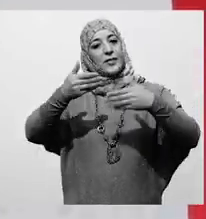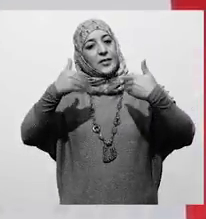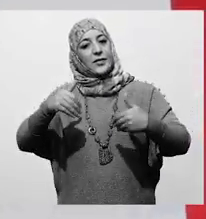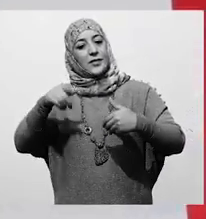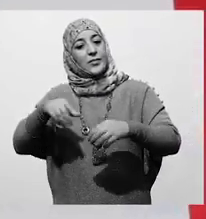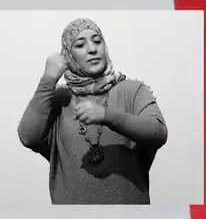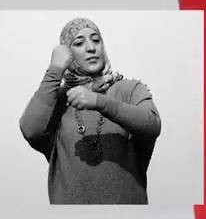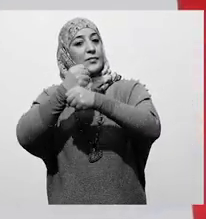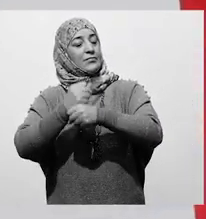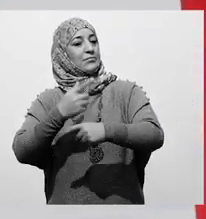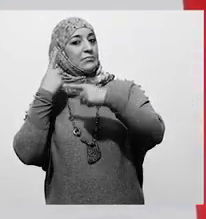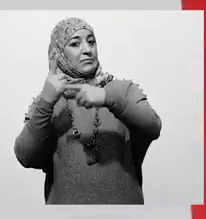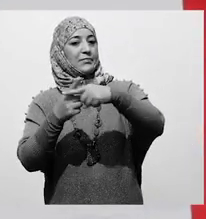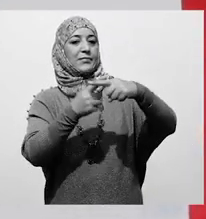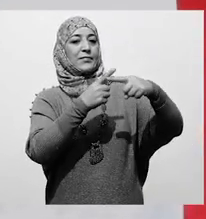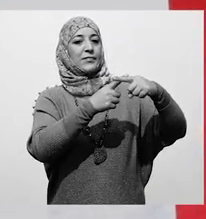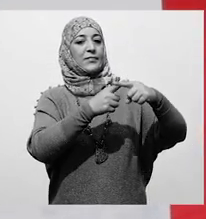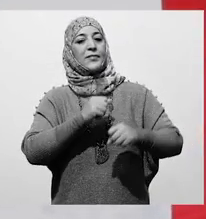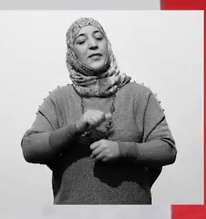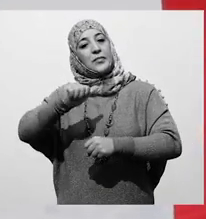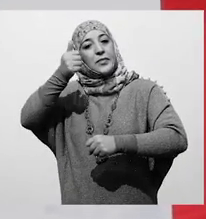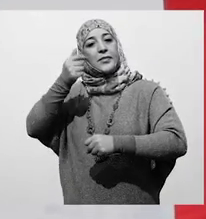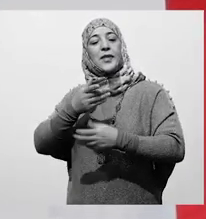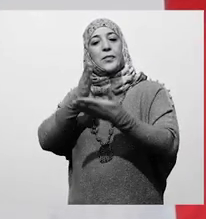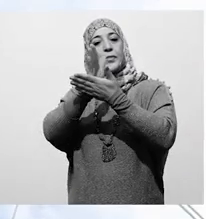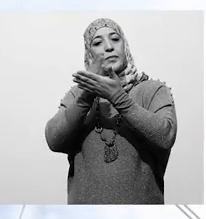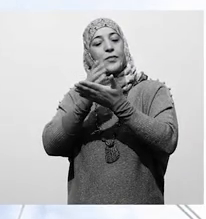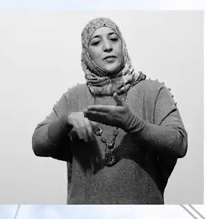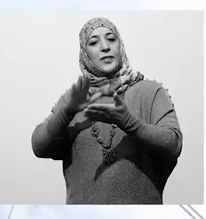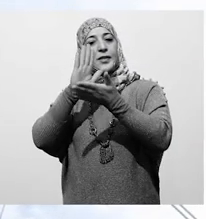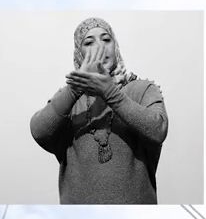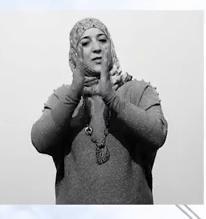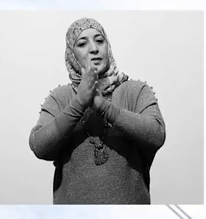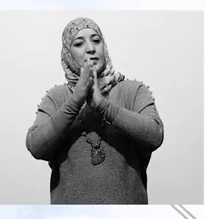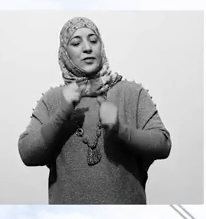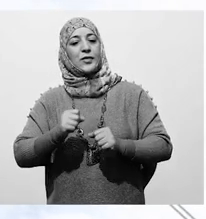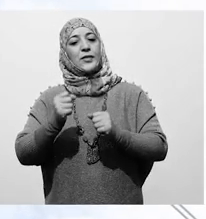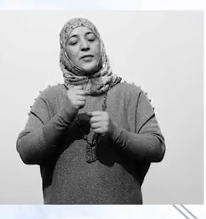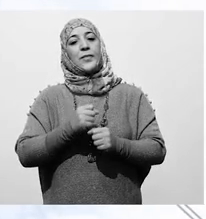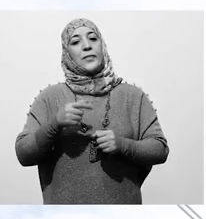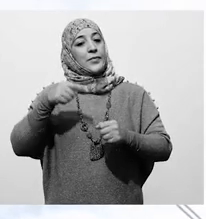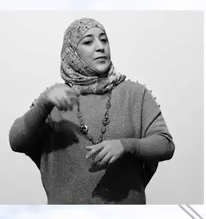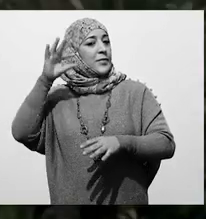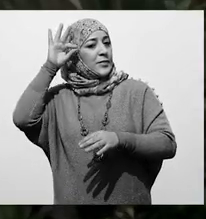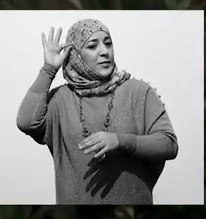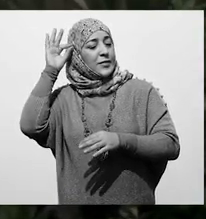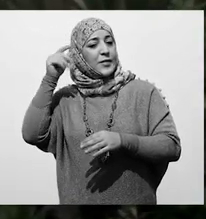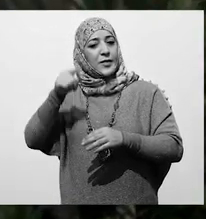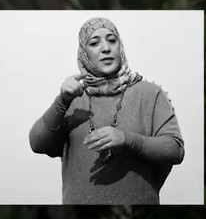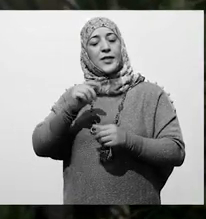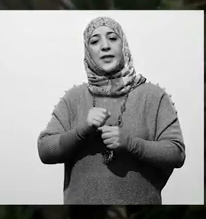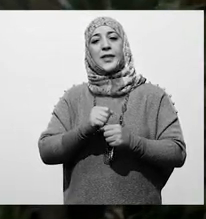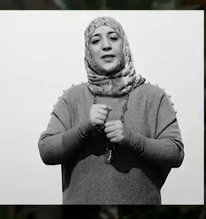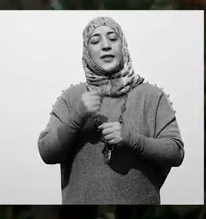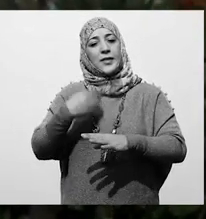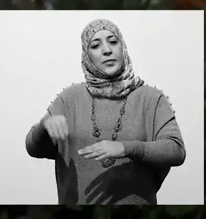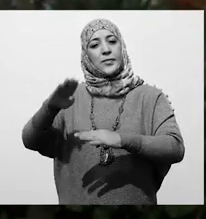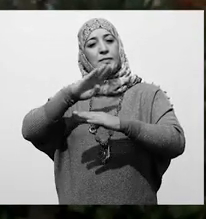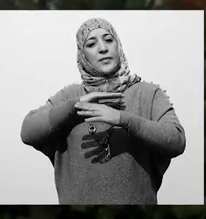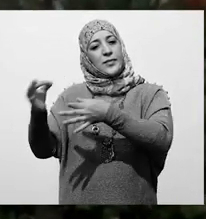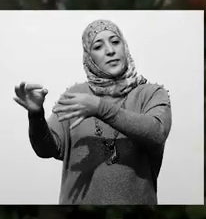un grand travail a été mené pour première année du projet en association une ville plutôt c'est tunisienne fullum et elle a été